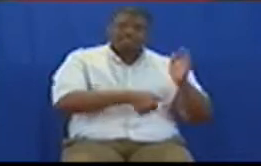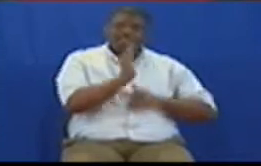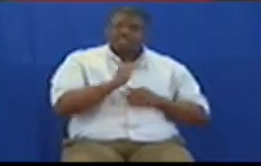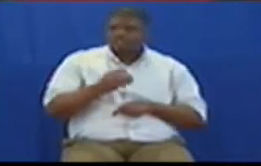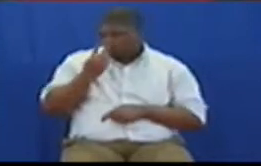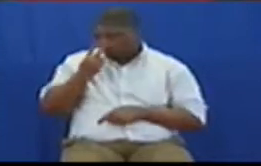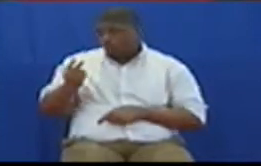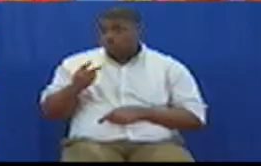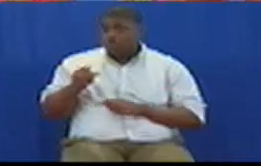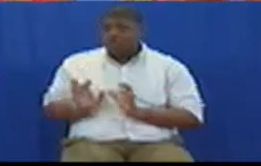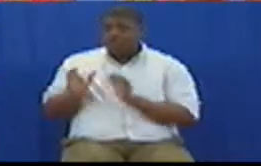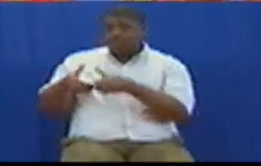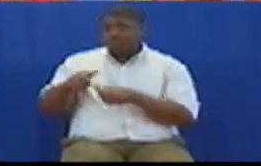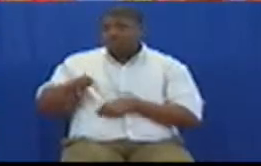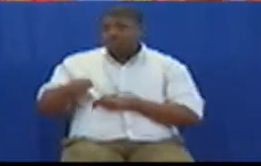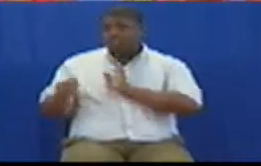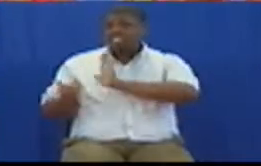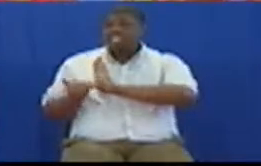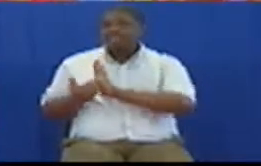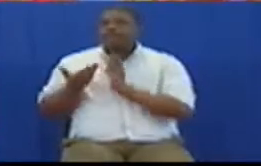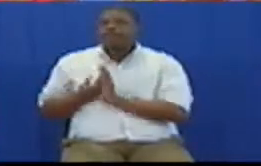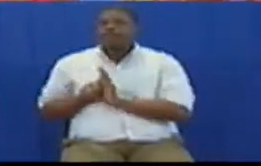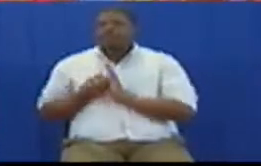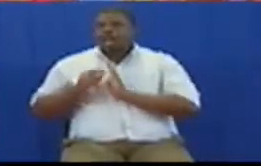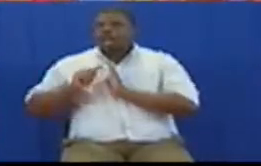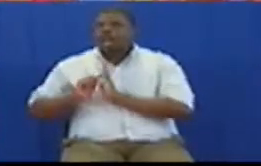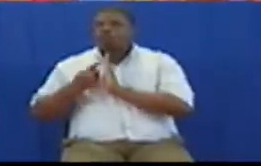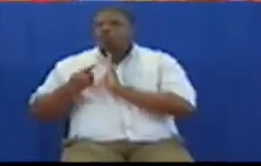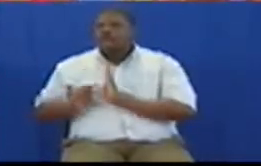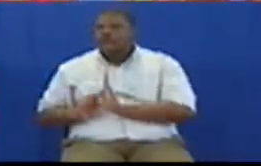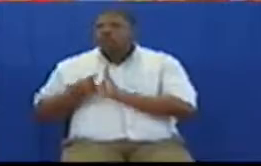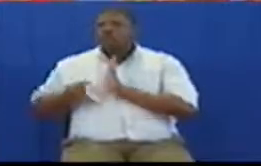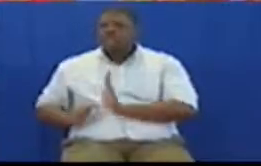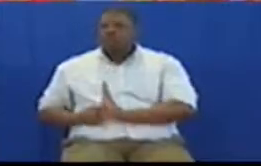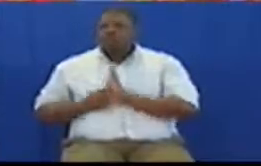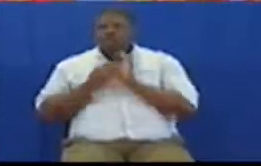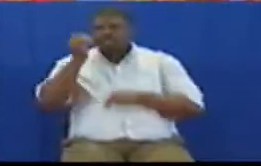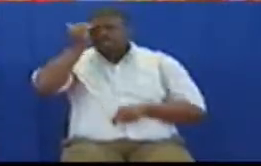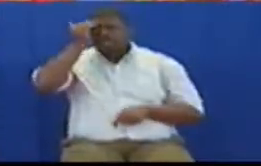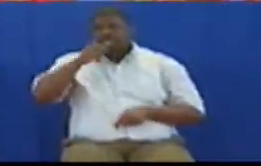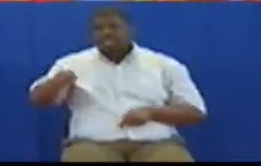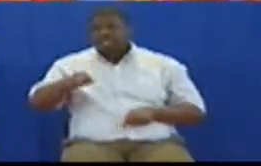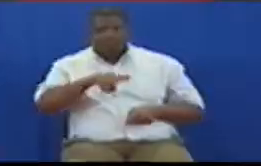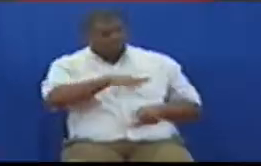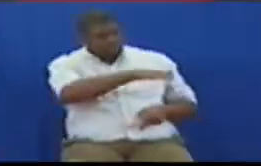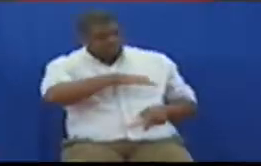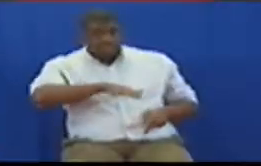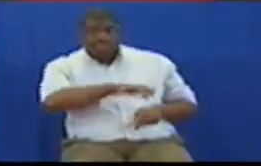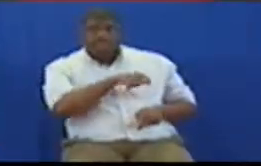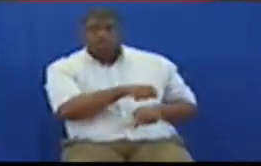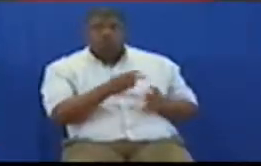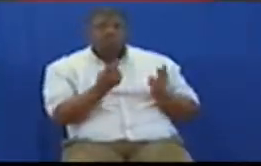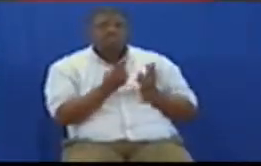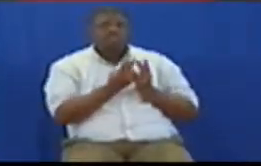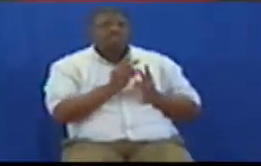kwamba kifungu hichi cha sheria ikiwa ni pamoja na kanuni zake inazingatiwa, kwa sababu ni eneo pia la vijana